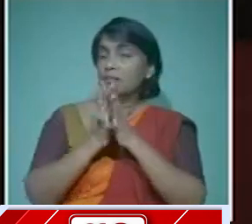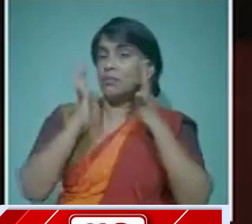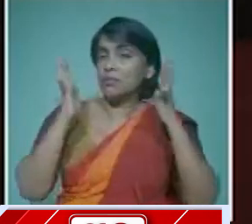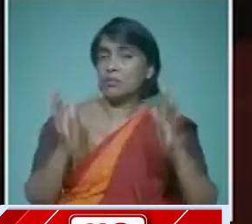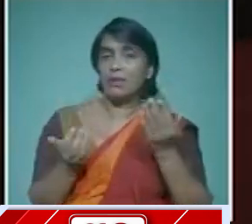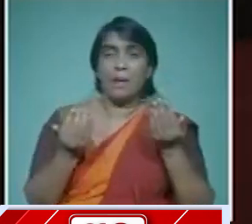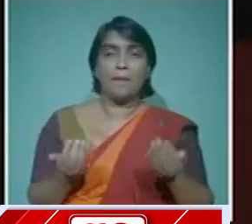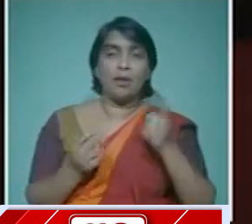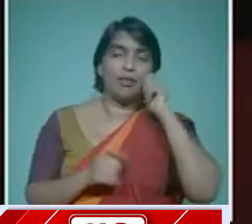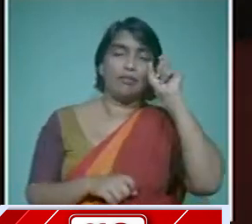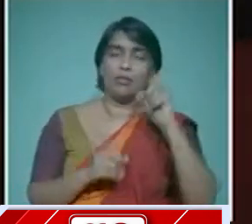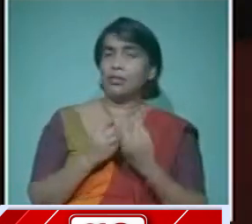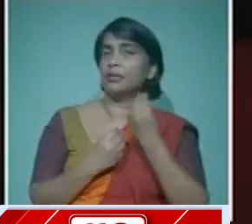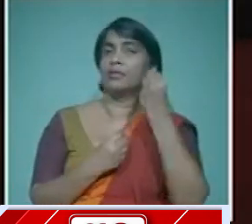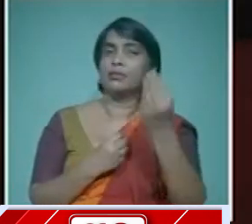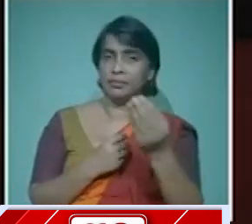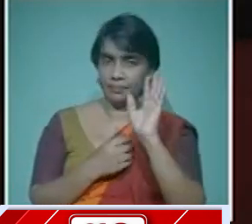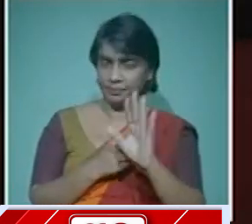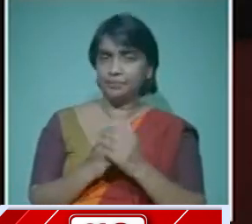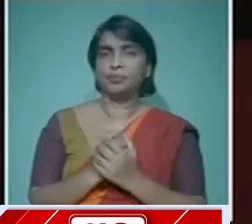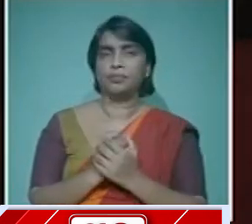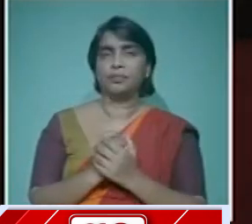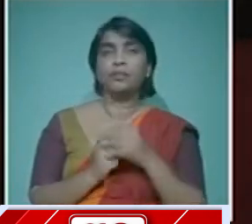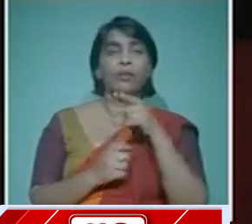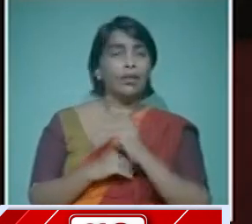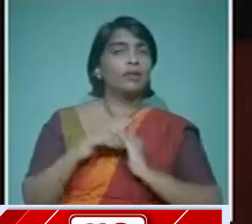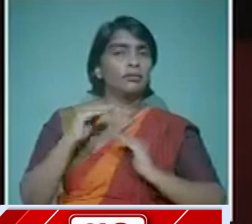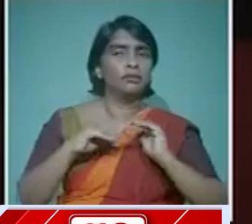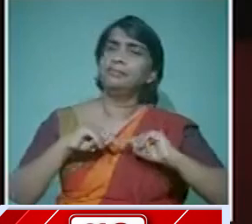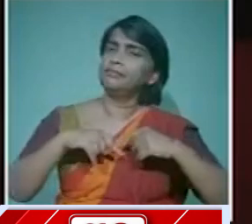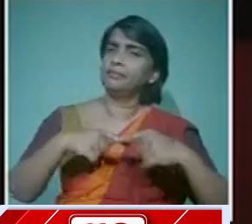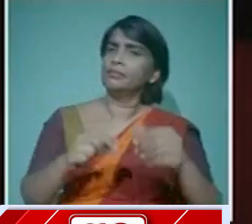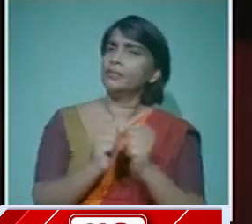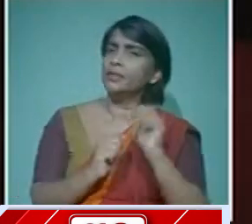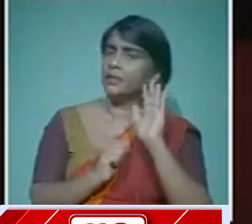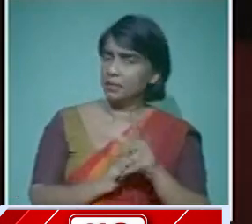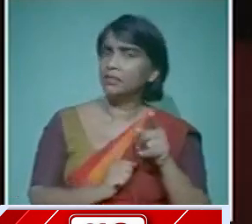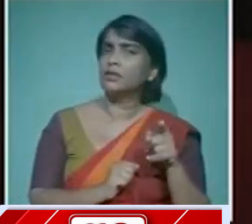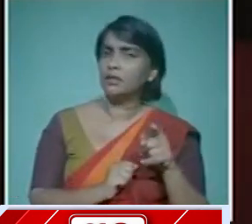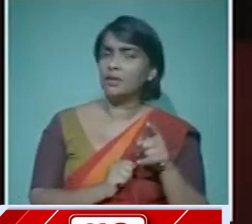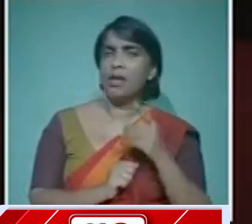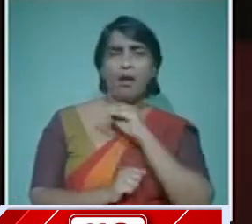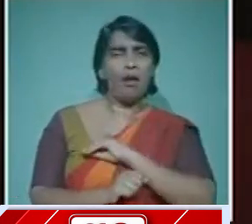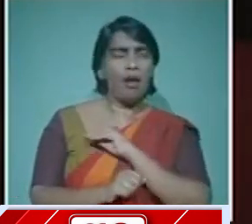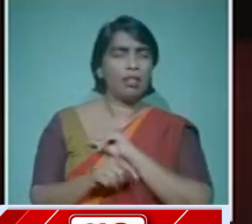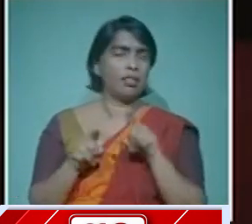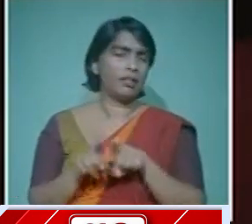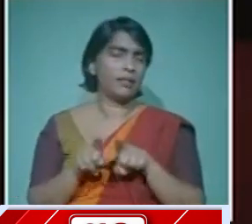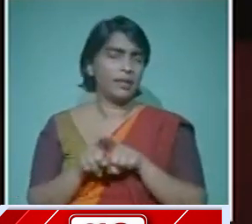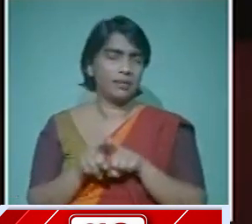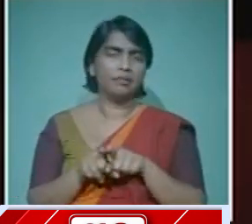බරක් ජනතාව මත පටවන්න සිද්ධ වෙලා තියෙනවා. මේක ක්‍රමානුකූලව කරගෙන ආවනම් ආදායමට ගැලපෙන